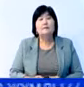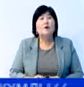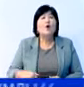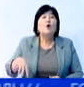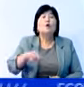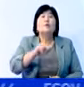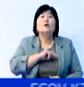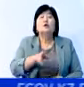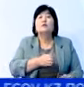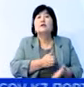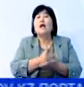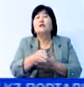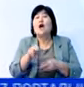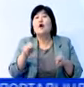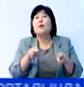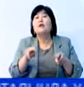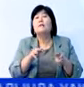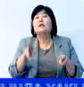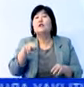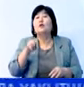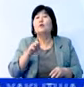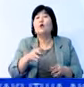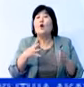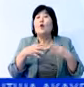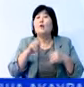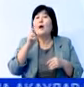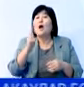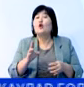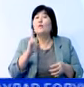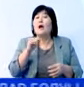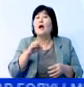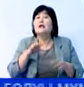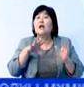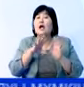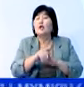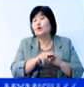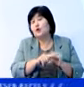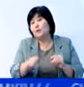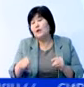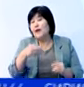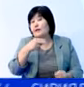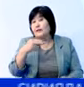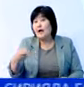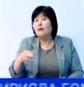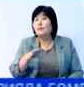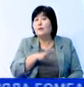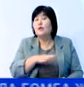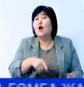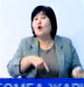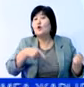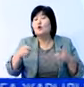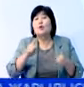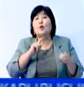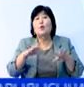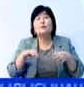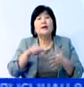Өңірімізге жұмыс сапарымен келген парламент мәжілісінің депутаттары отбасының әлеуметтік картасын енгізу барысы туралы тақырыбында өткен көшпелі отырысқа